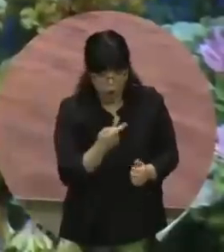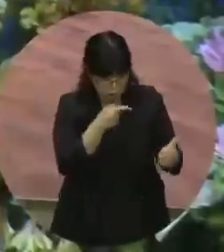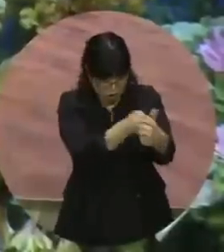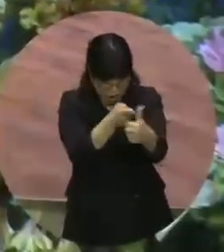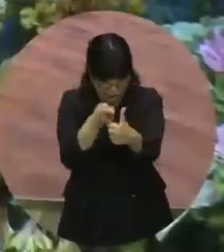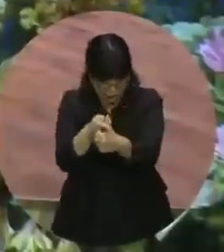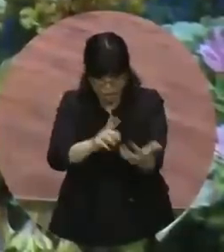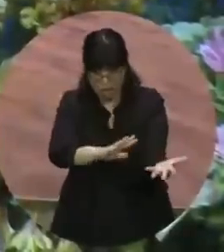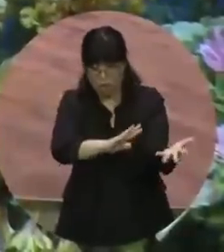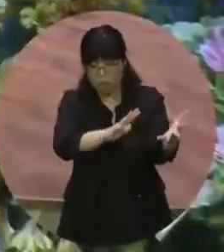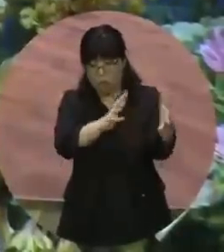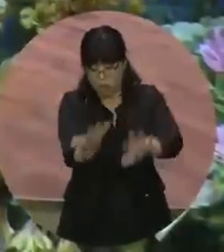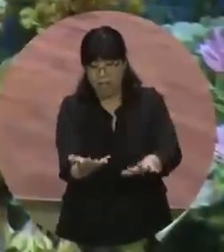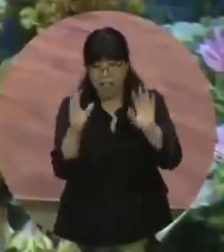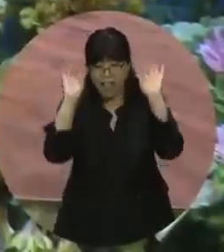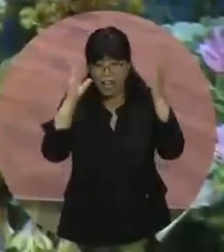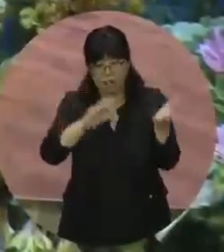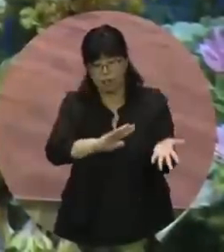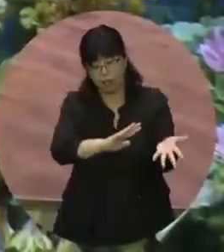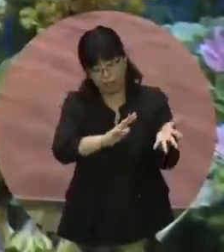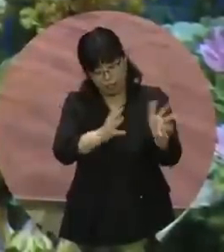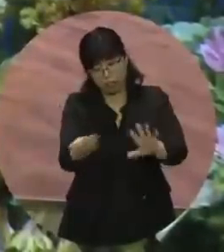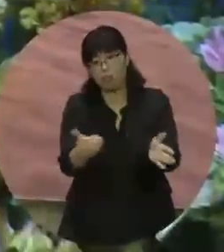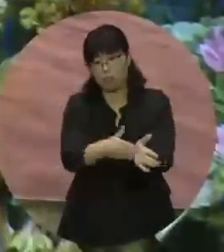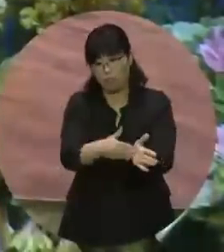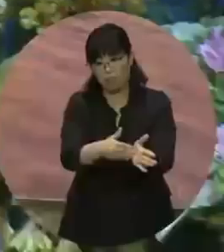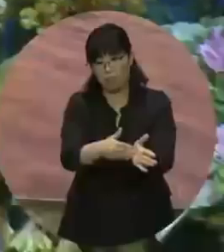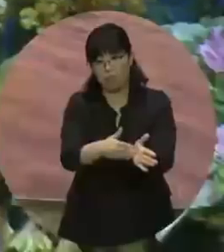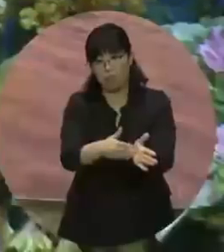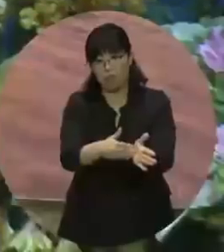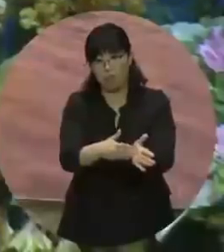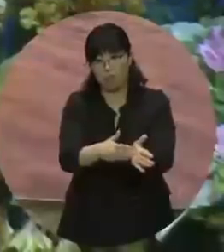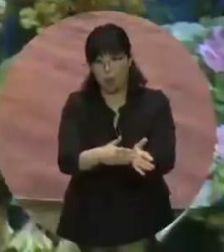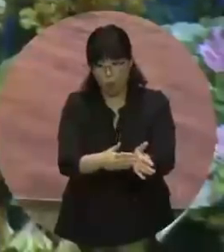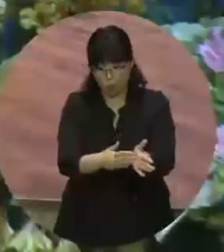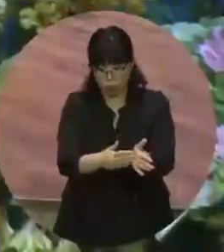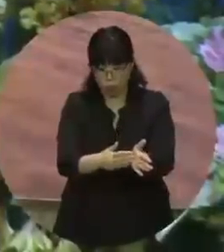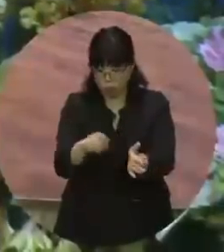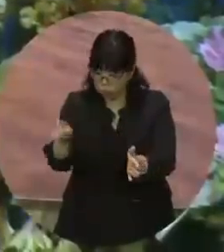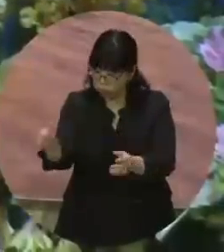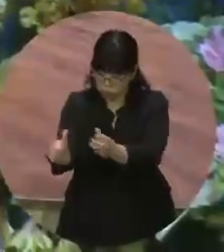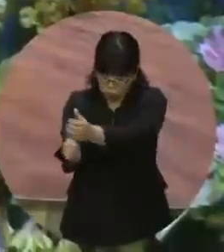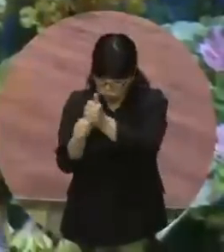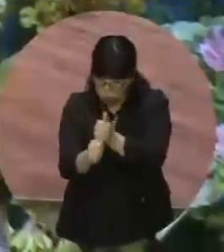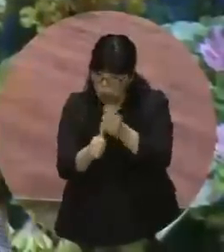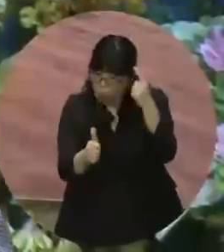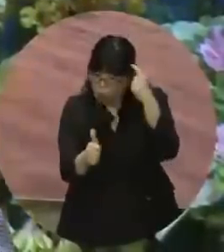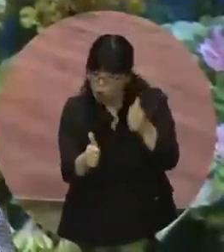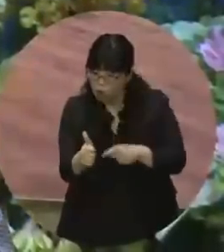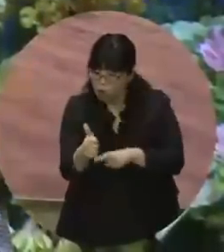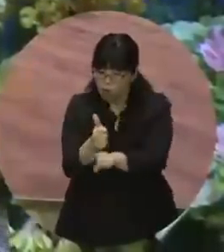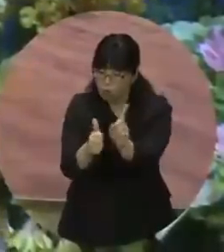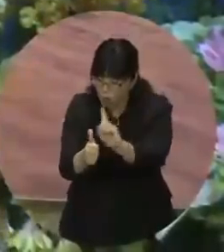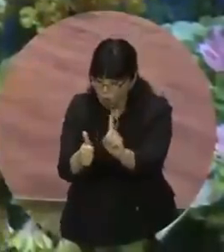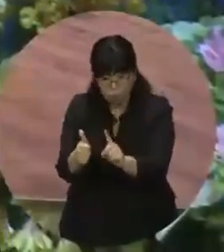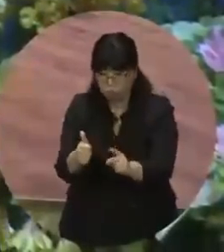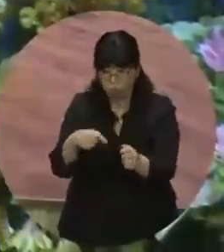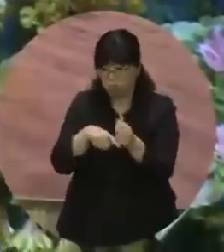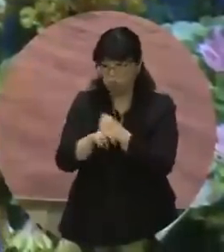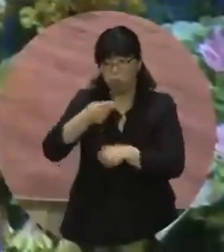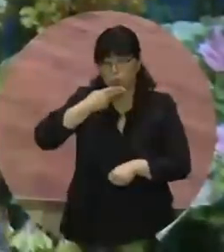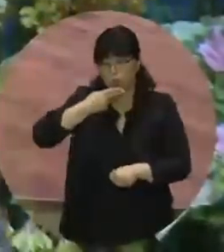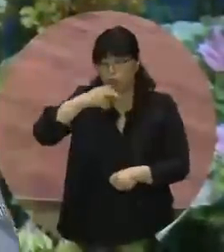거예요. 억울한 일 당한단 말이에요. 그러니까 이런 영적 치유시대다. 많은 약들이 많이 나오고 육신적인 치유는